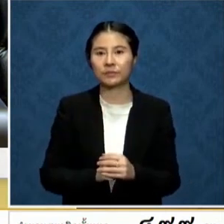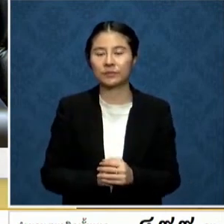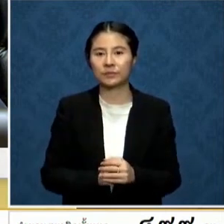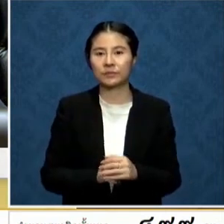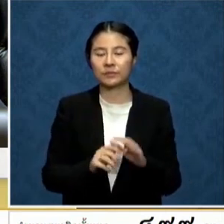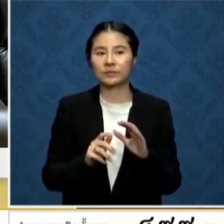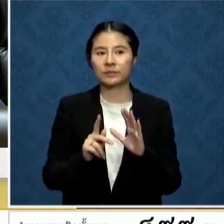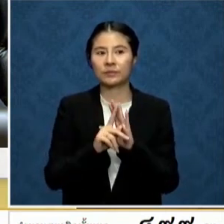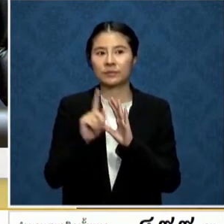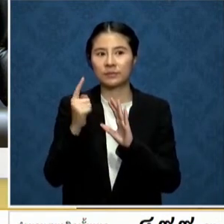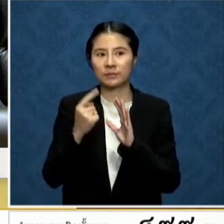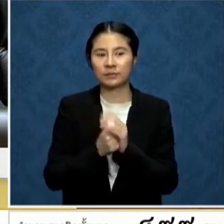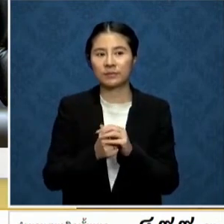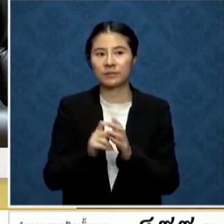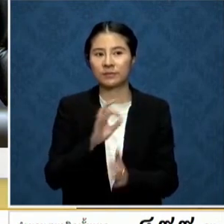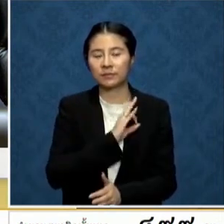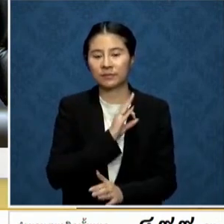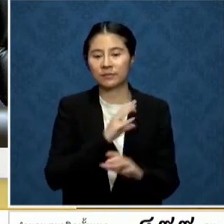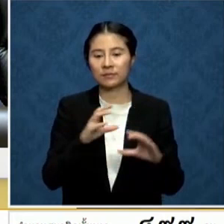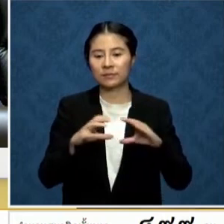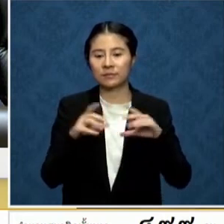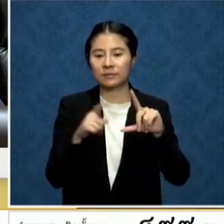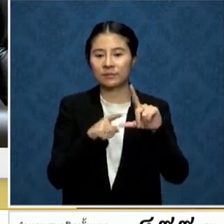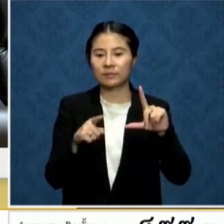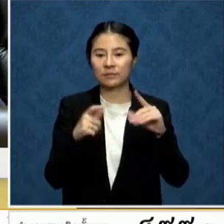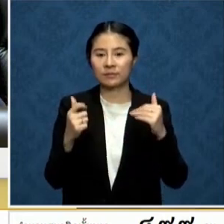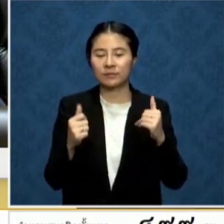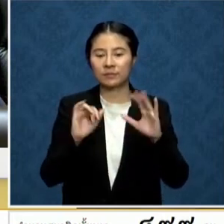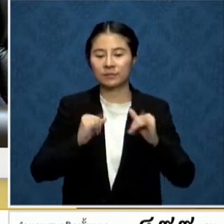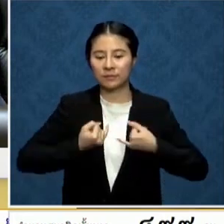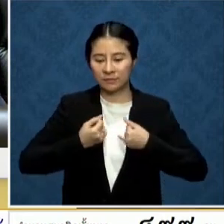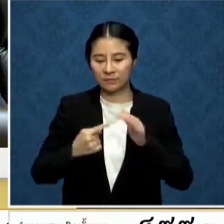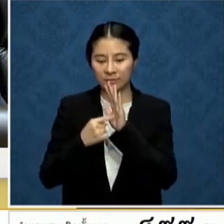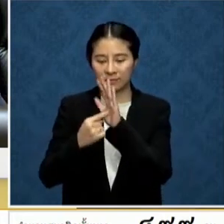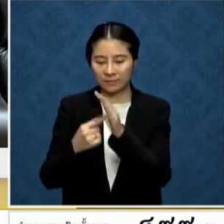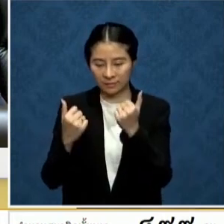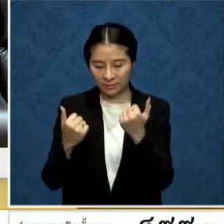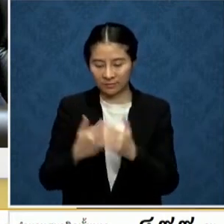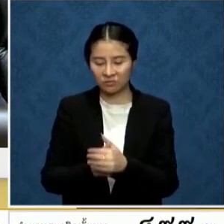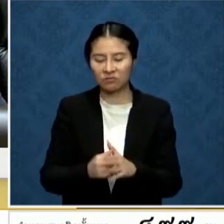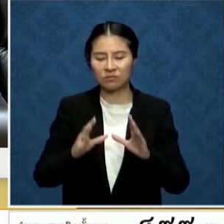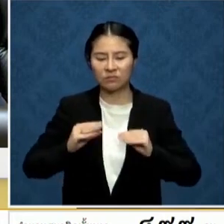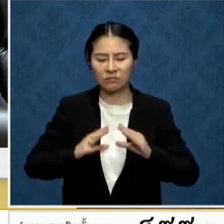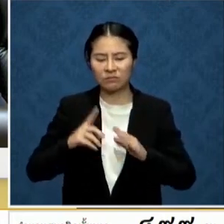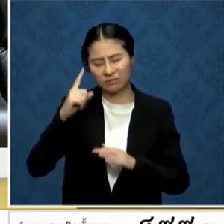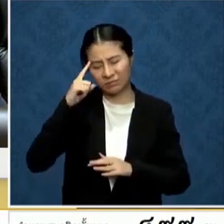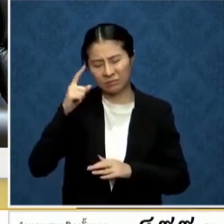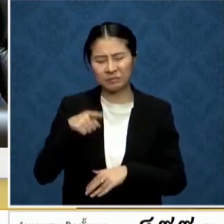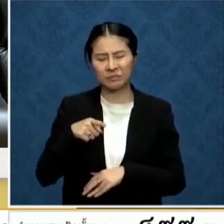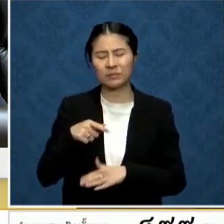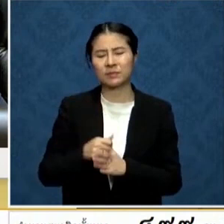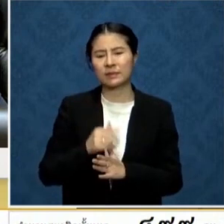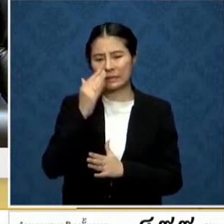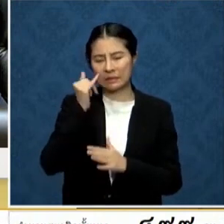พฤตวัชรสินธุเพื่อนสมาชิจากพรรคเ้าไกลท่านประธานครับยอมรับตรงๆว่าตอนแรกผมเองก็ไม่ได้มีความคิดว่าจะ